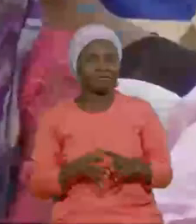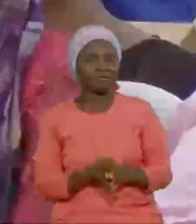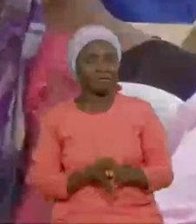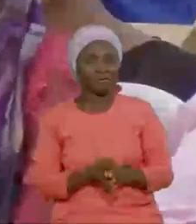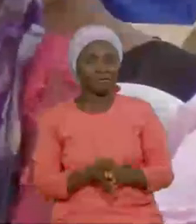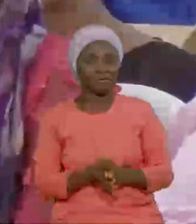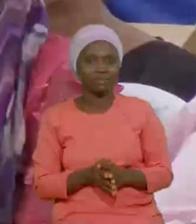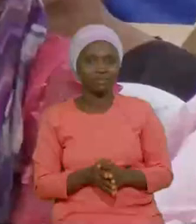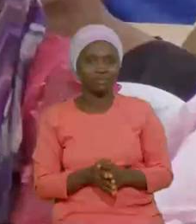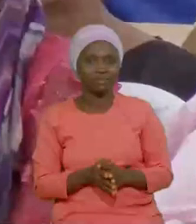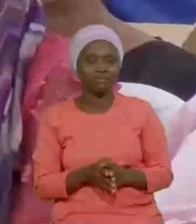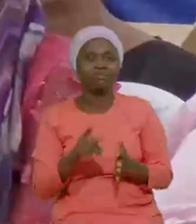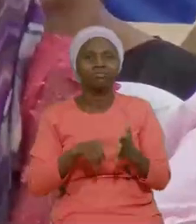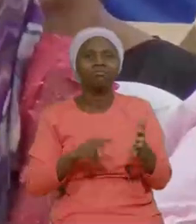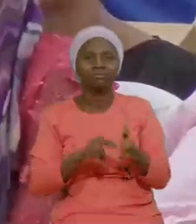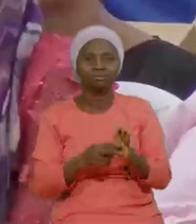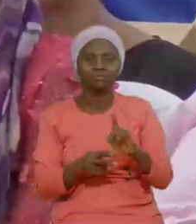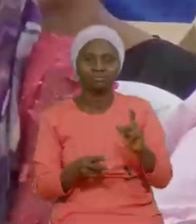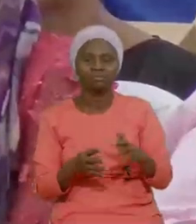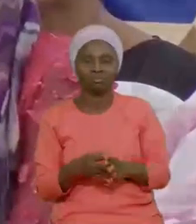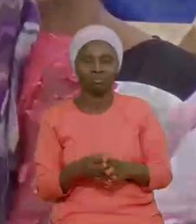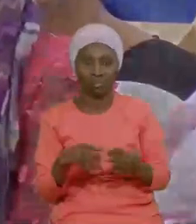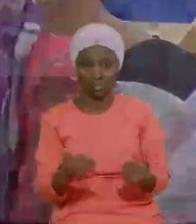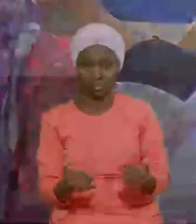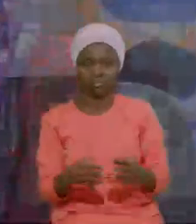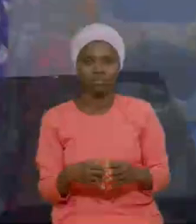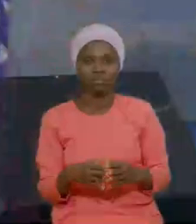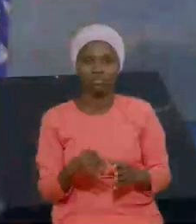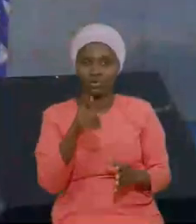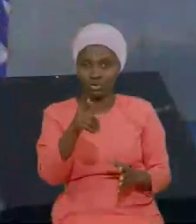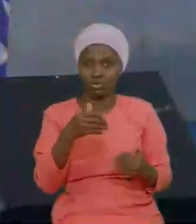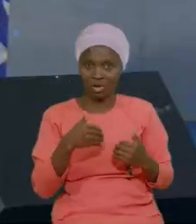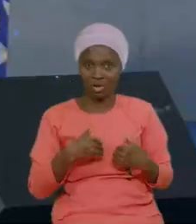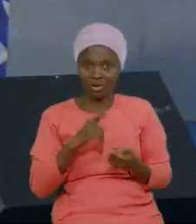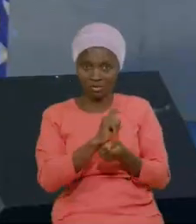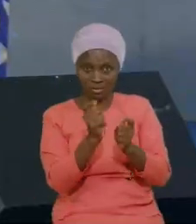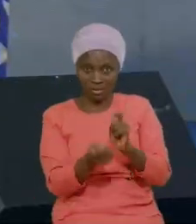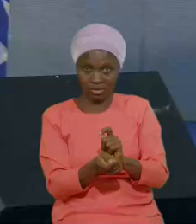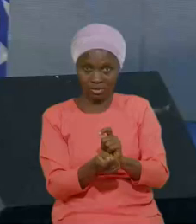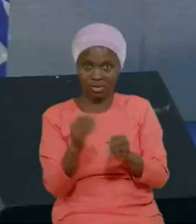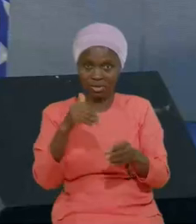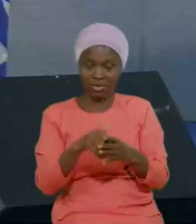La grâce va produire la grâce dans ta vie. Ça veut dire quoi?